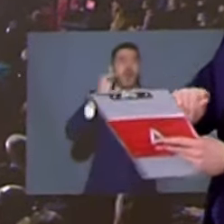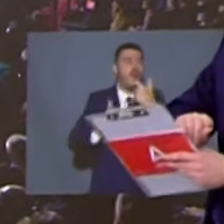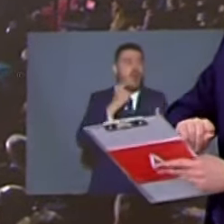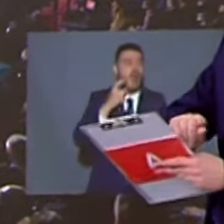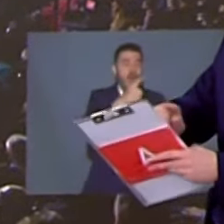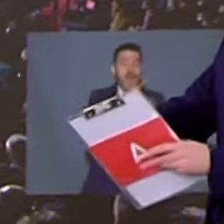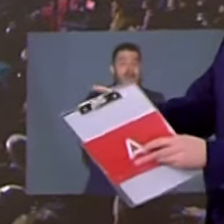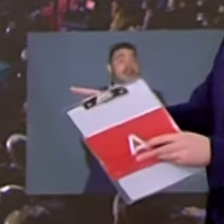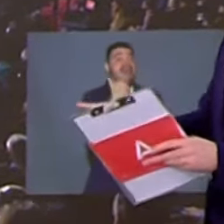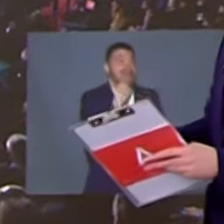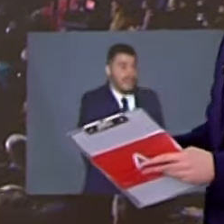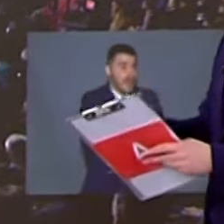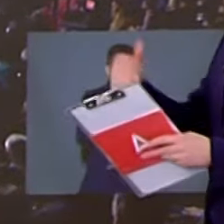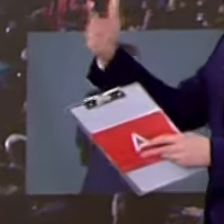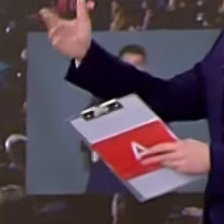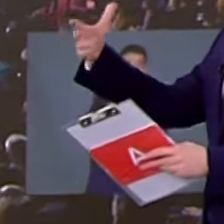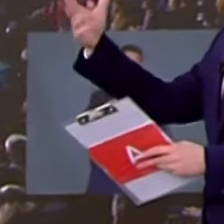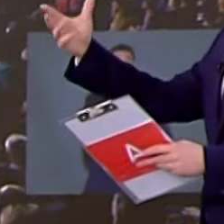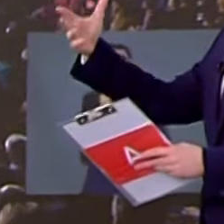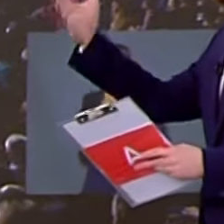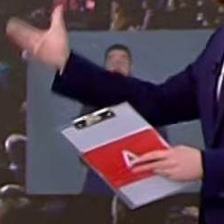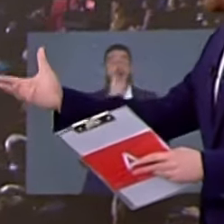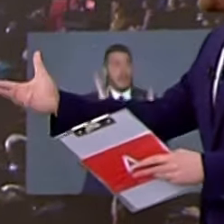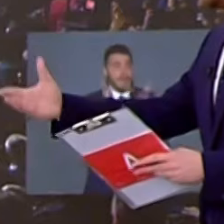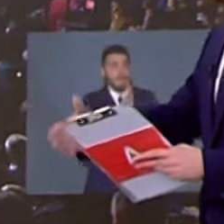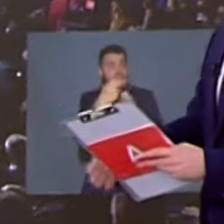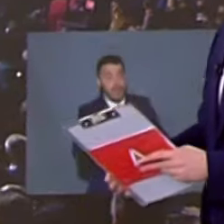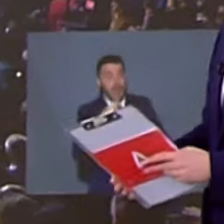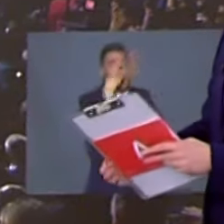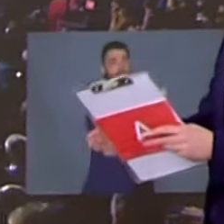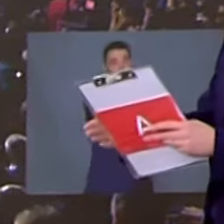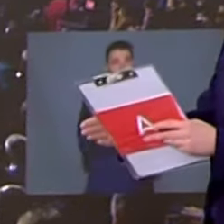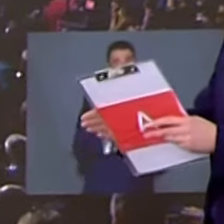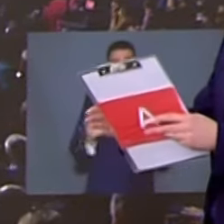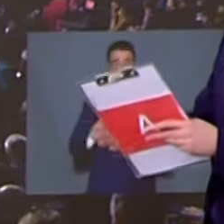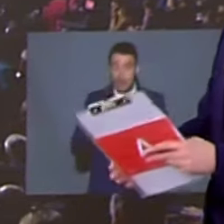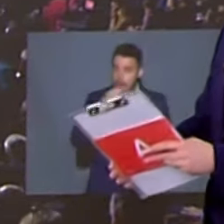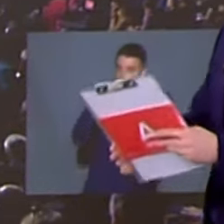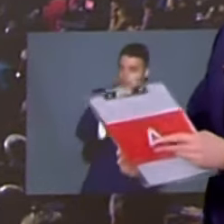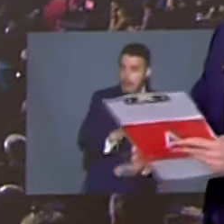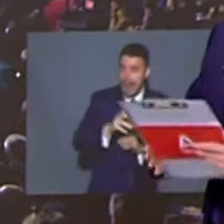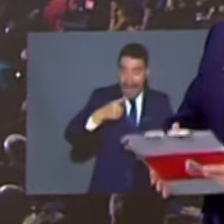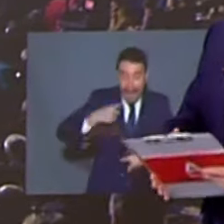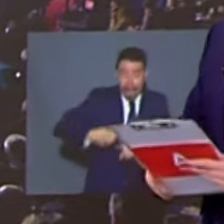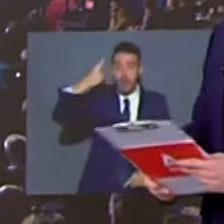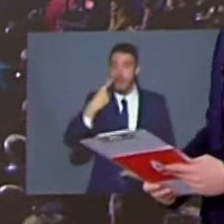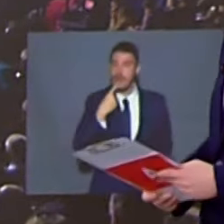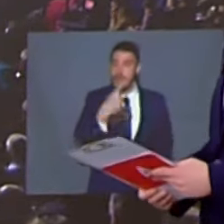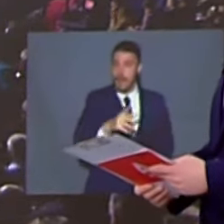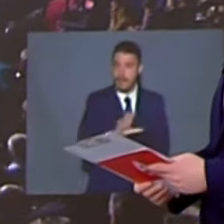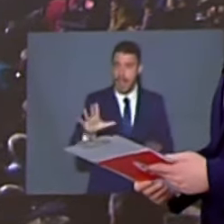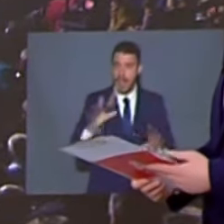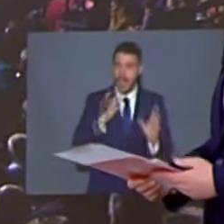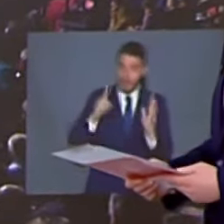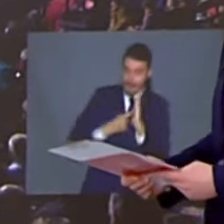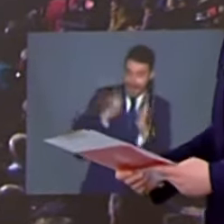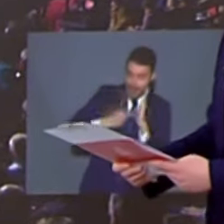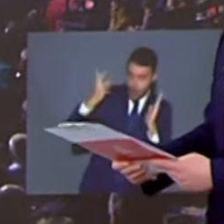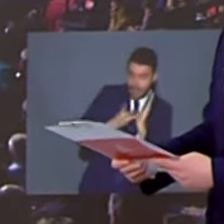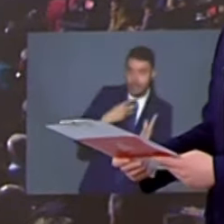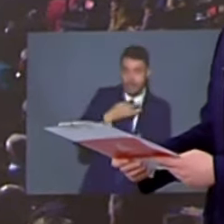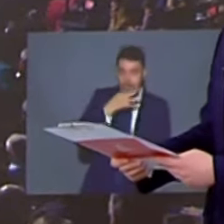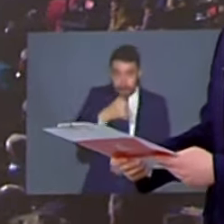είχαν καταλογίσει εκτός καμερών τα στελέχη που προέρχονταν από το περιβάλλον